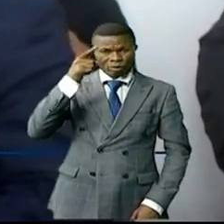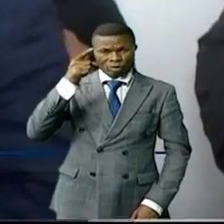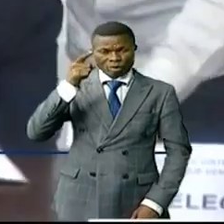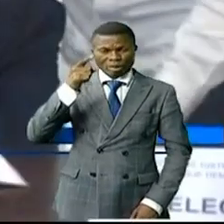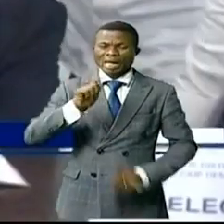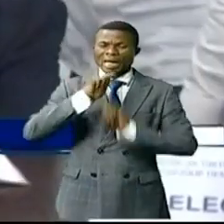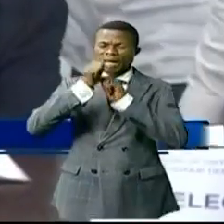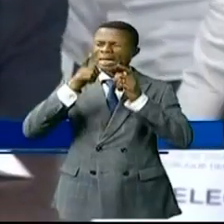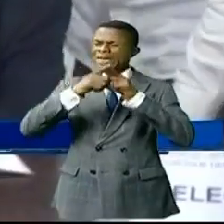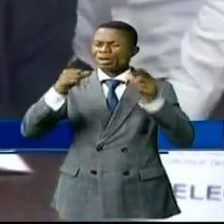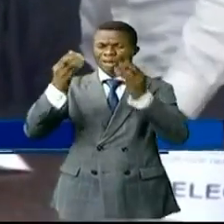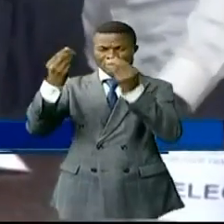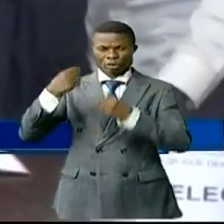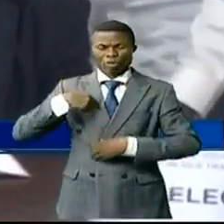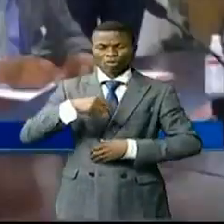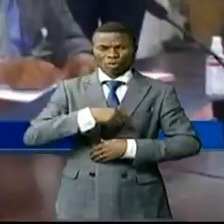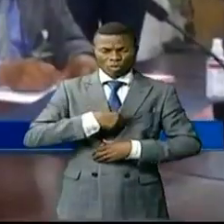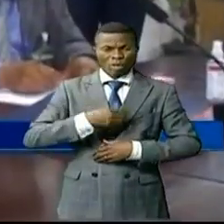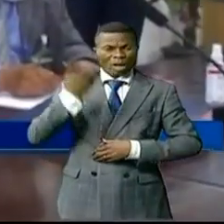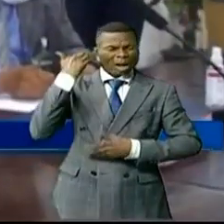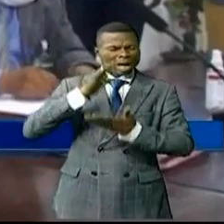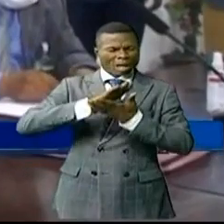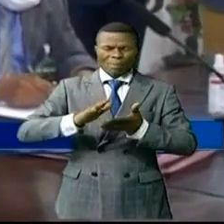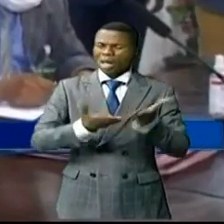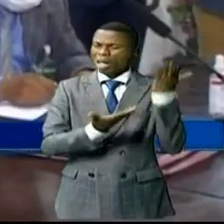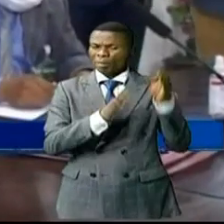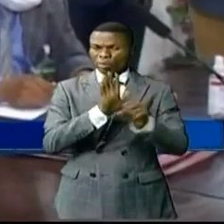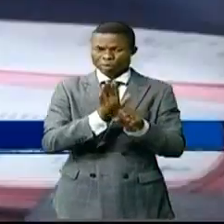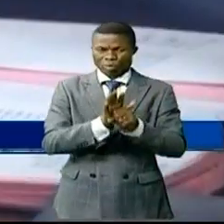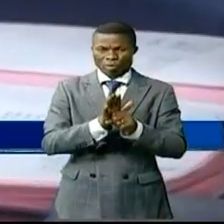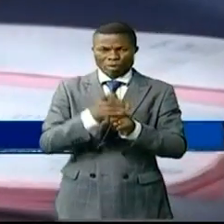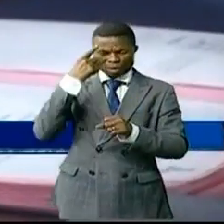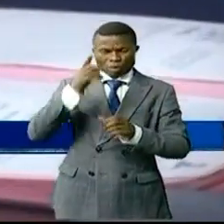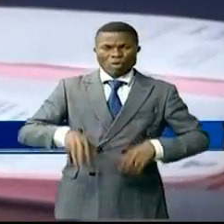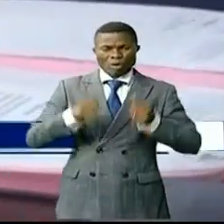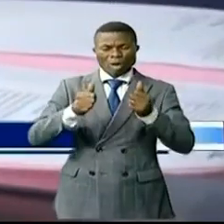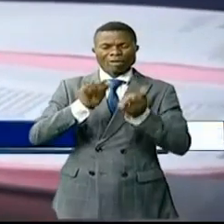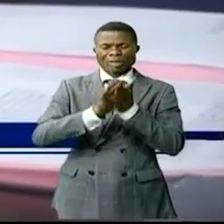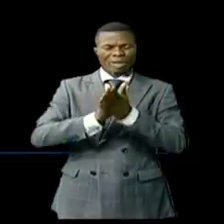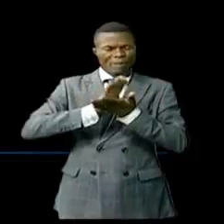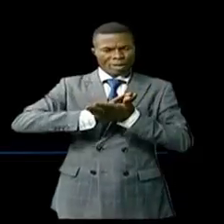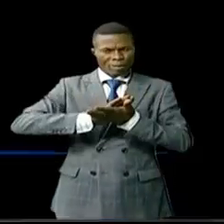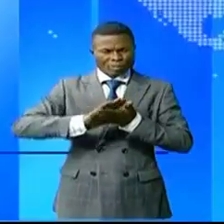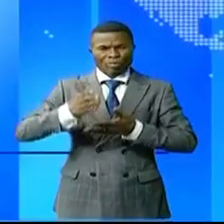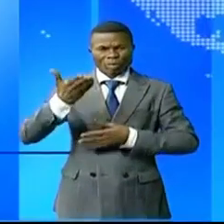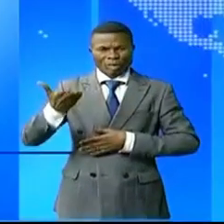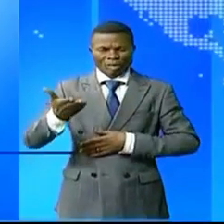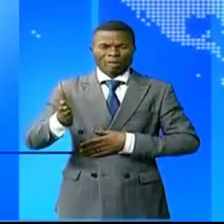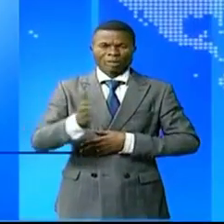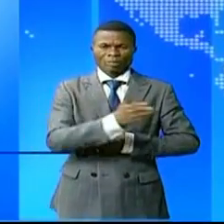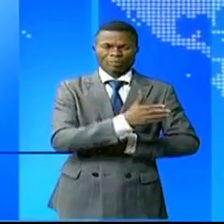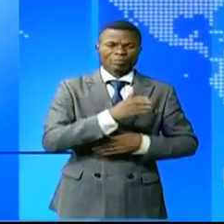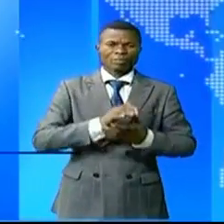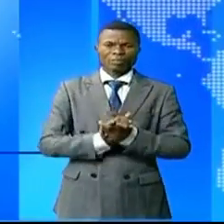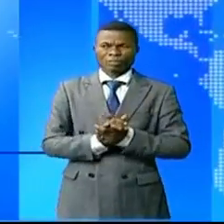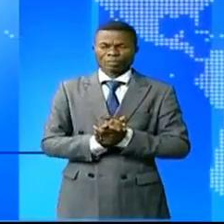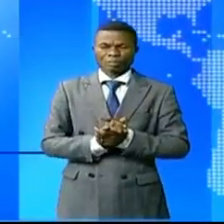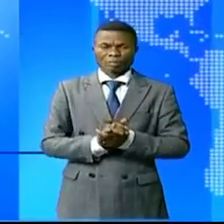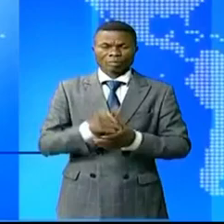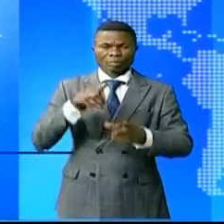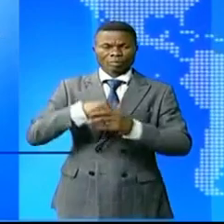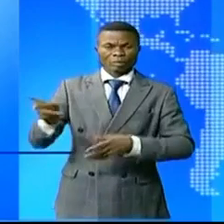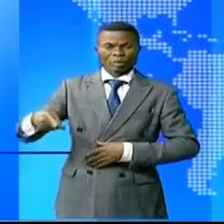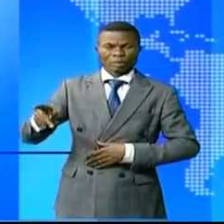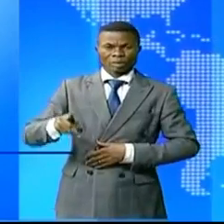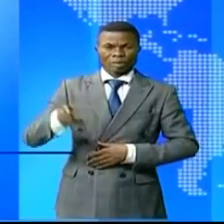cadeaux. L'accès à l'eau potable est indispensable pour mener une vie en toute quiétude. C'est dans la province